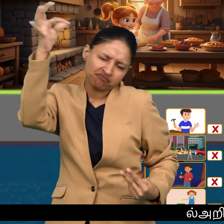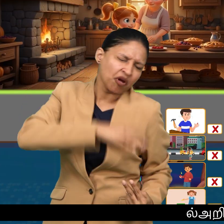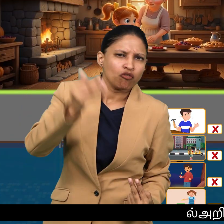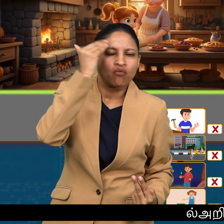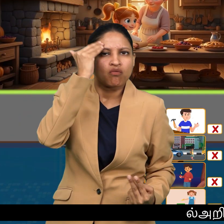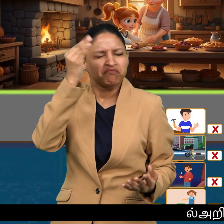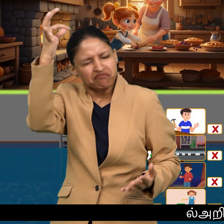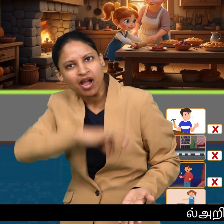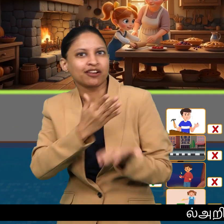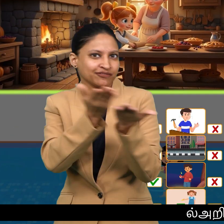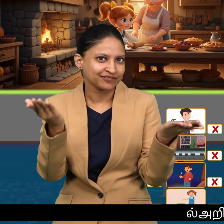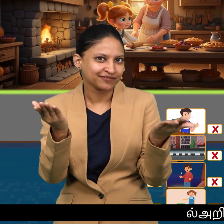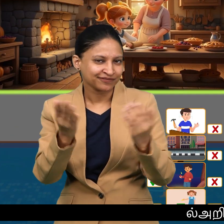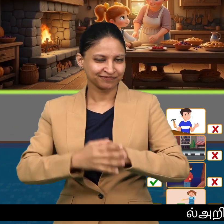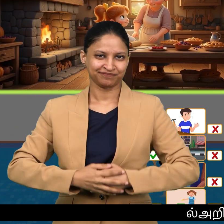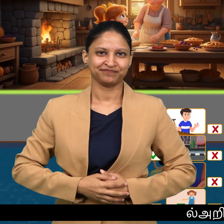என்று நம்புகிறேன்.